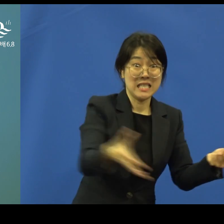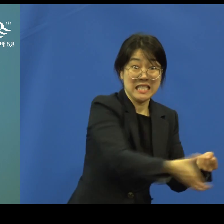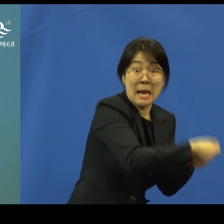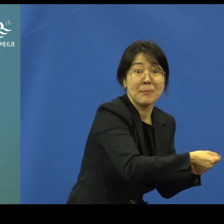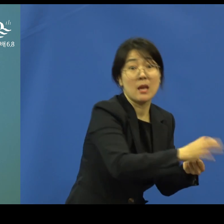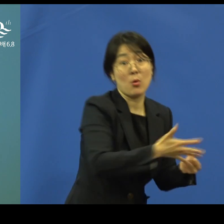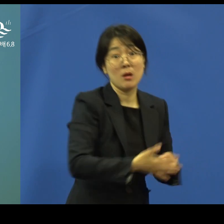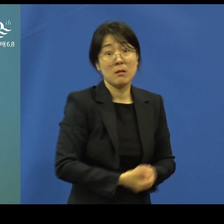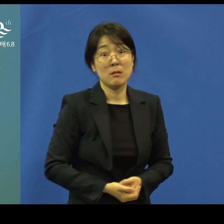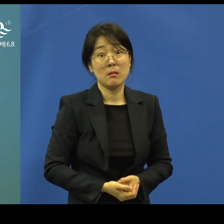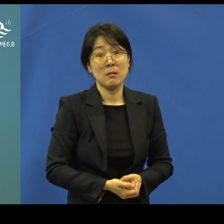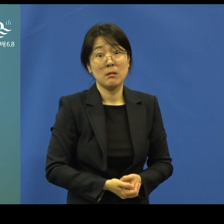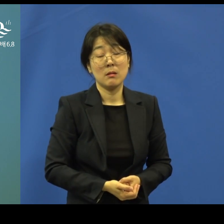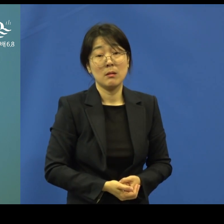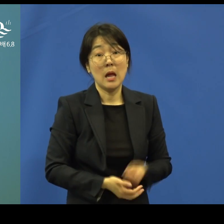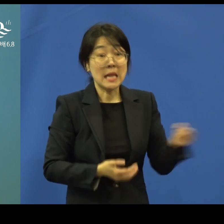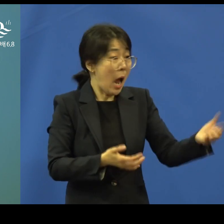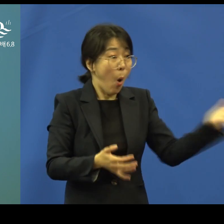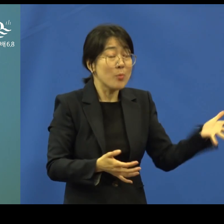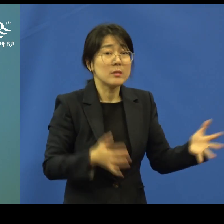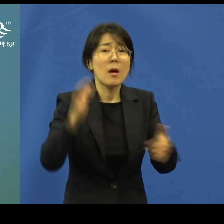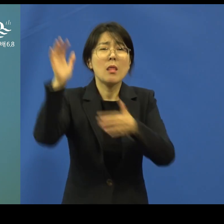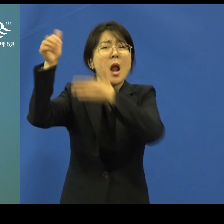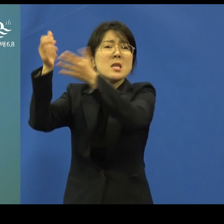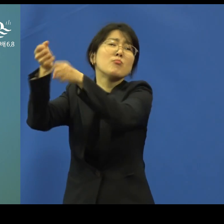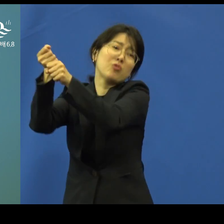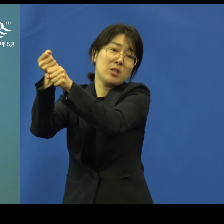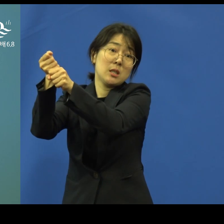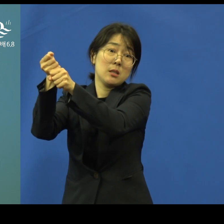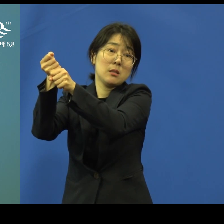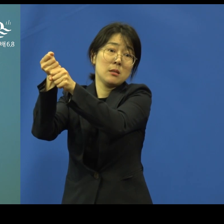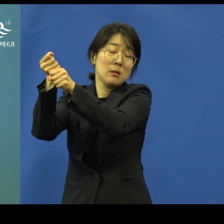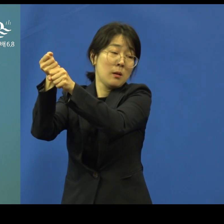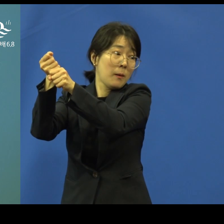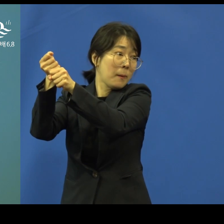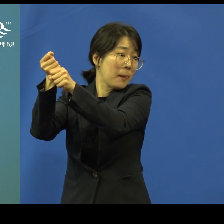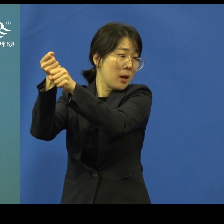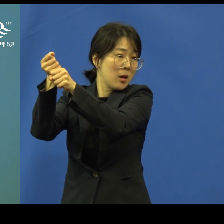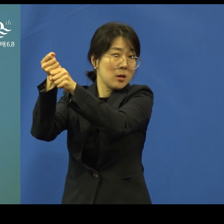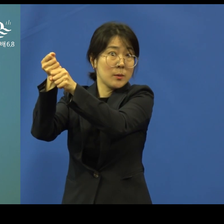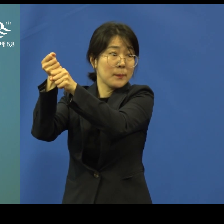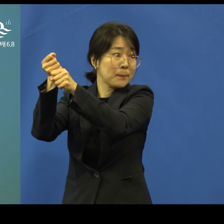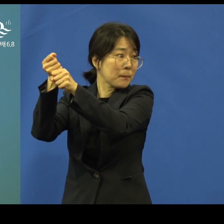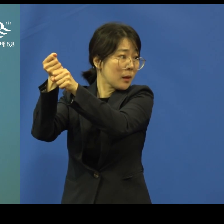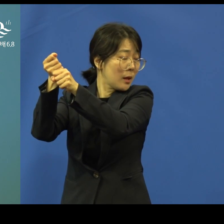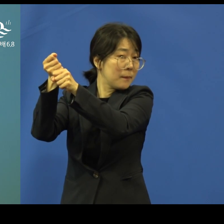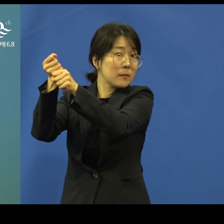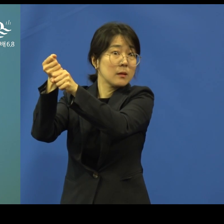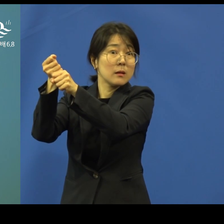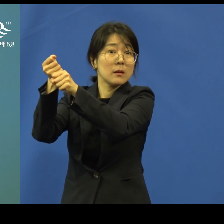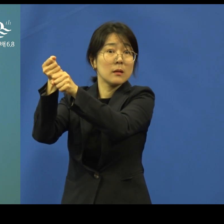여러분, 이게 참 예묘한 겁니다. 물질적 부요와 영적인